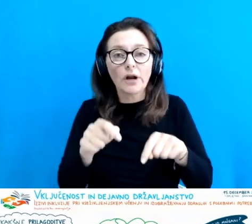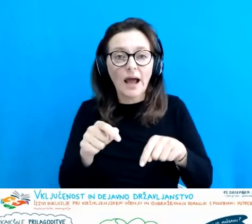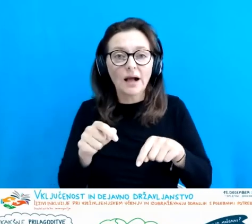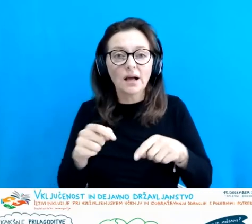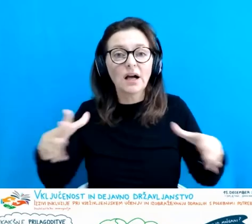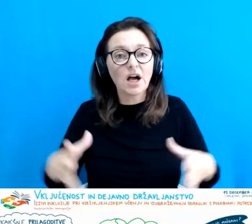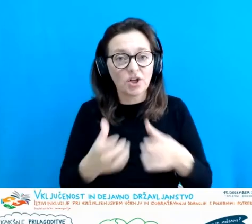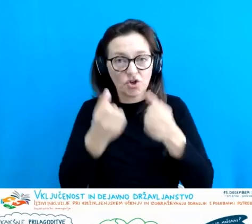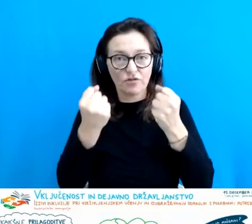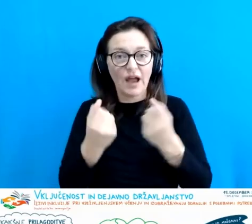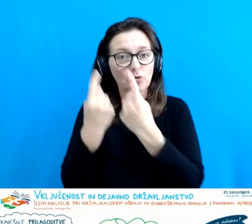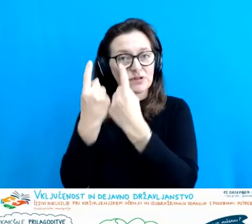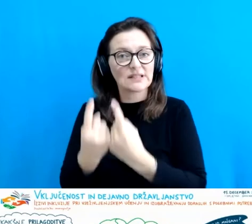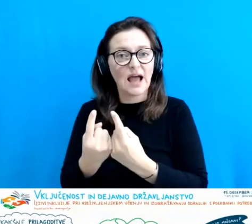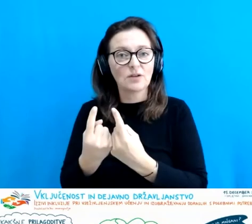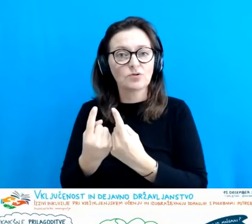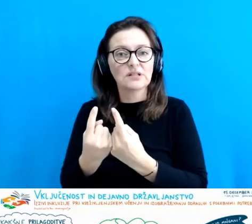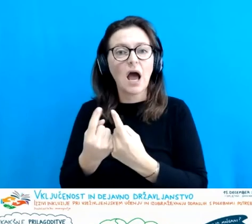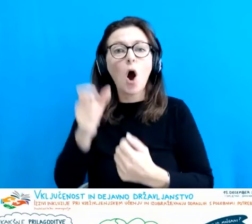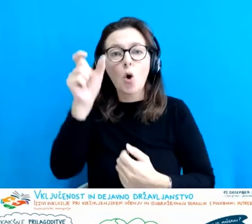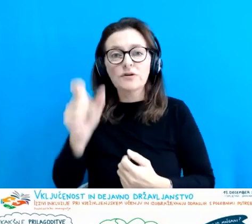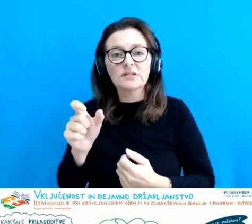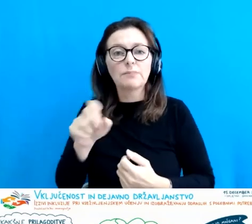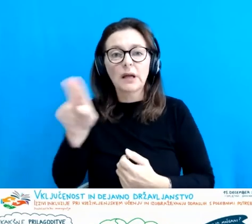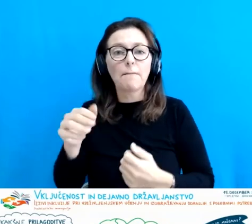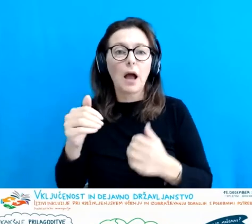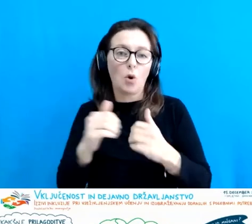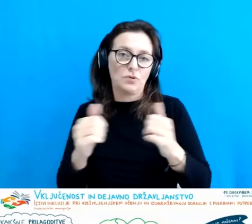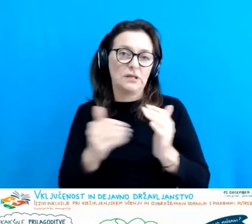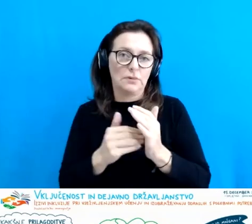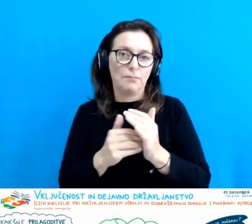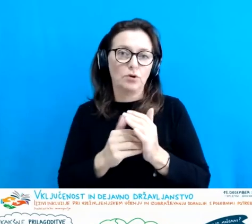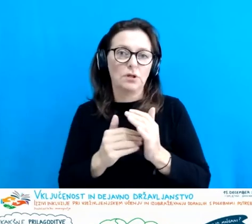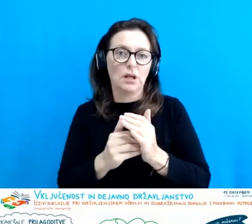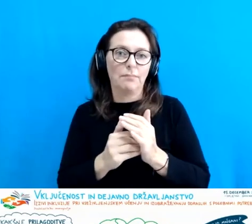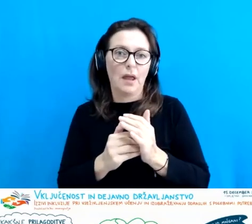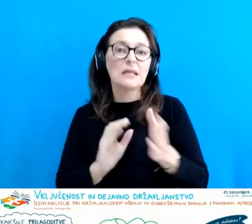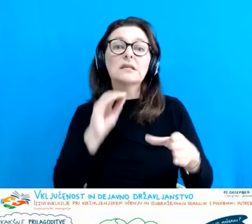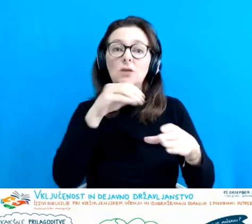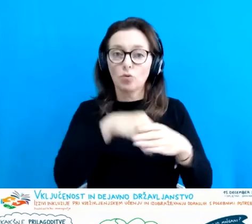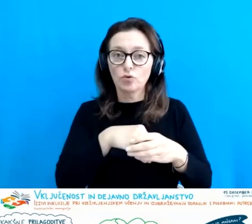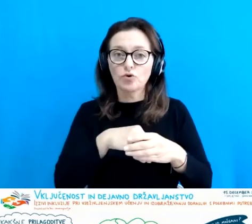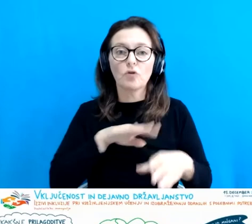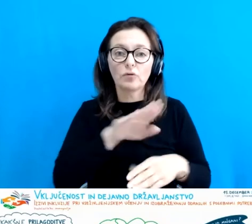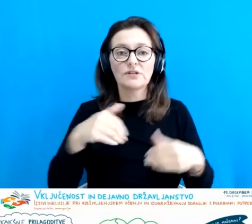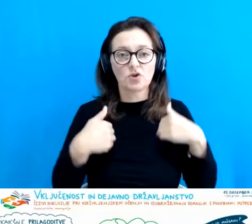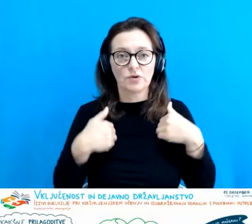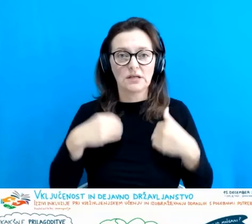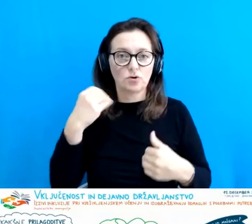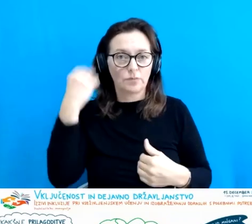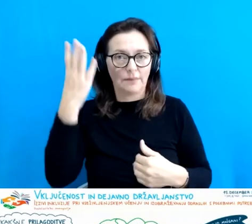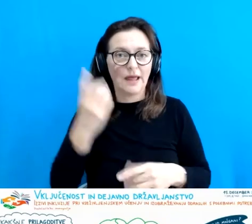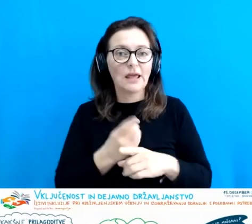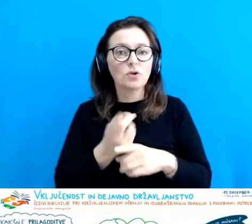posebnimi potrebami, njihovo vključevanje, vse izobraževanje in še enkrat torej tudi za nas, za